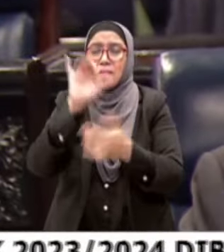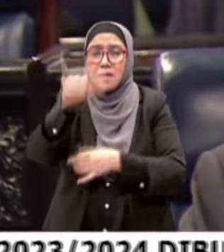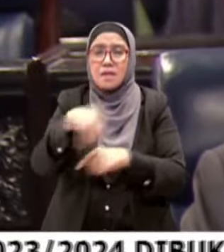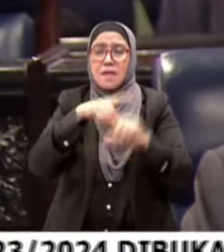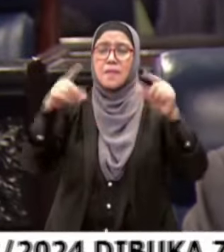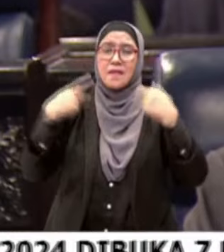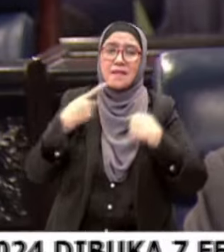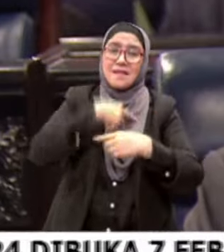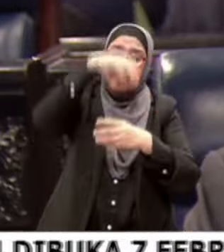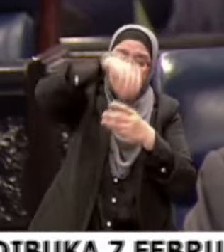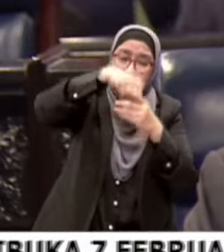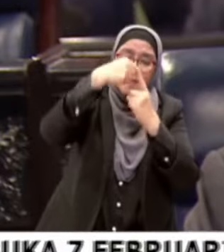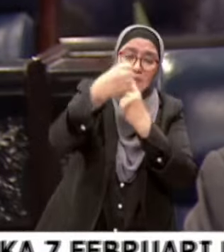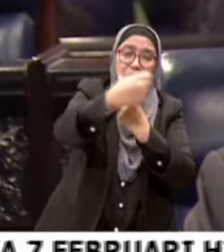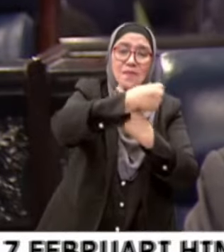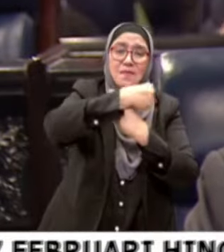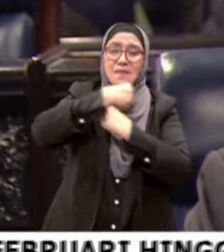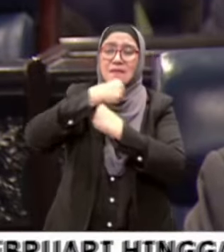satu